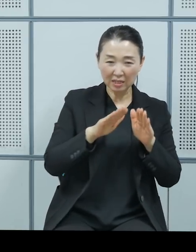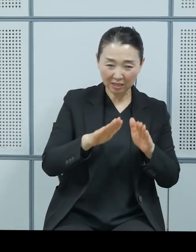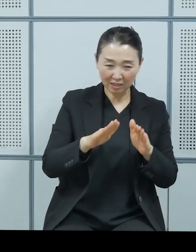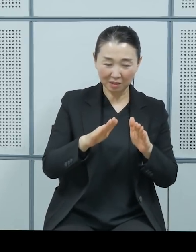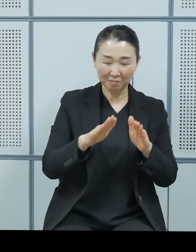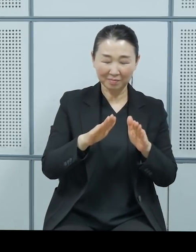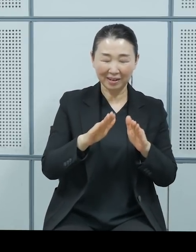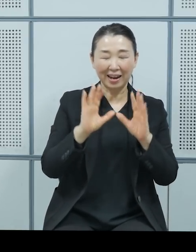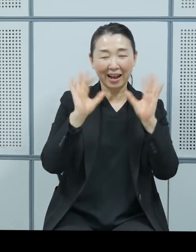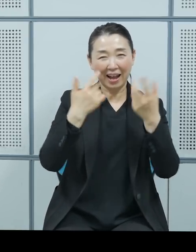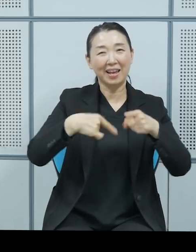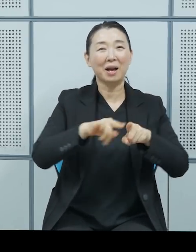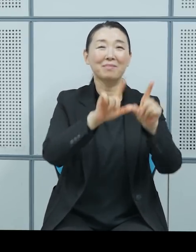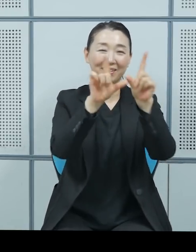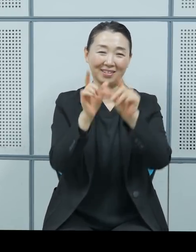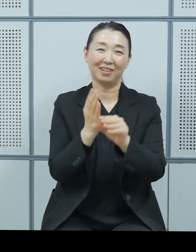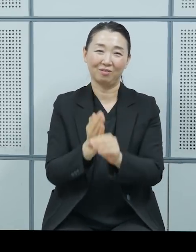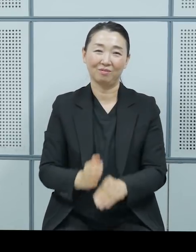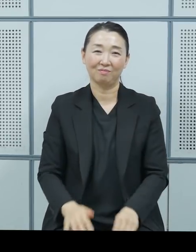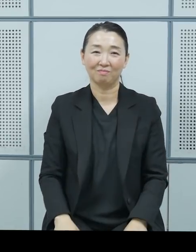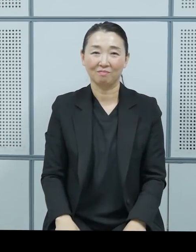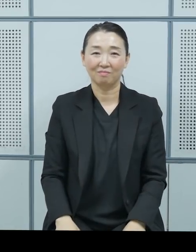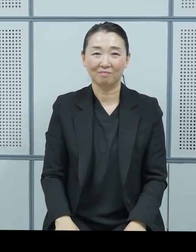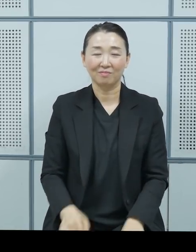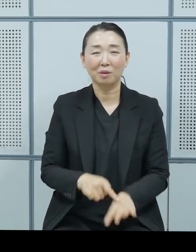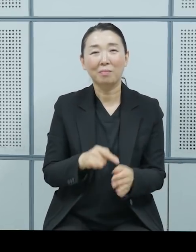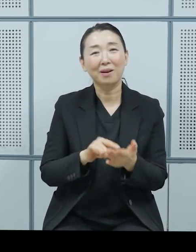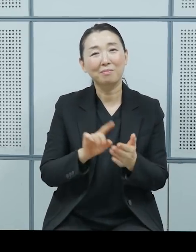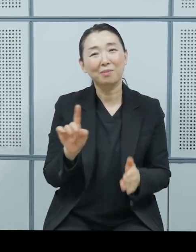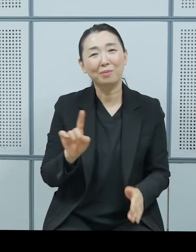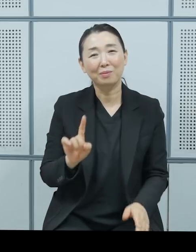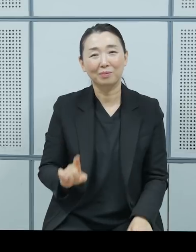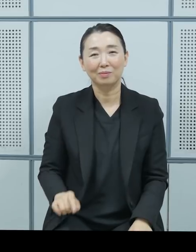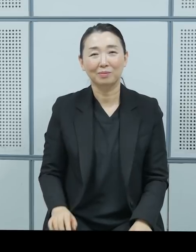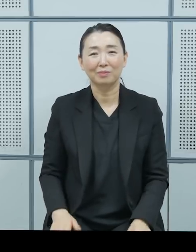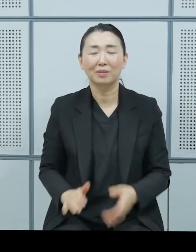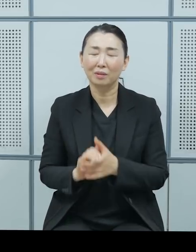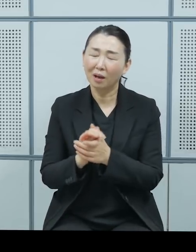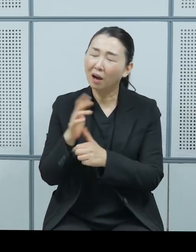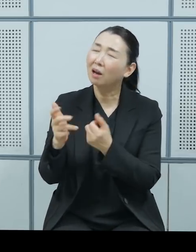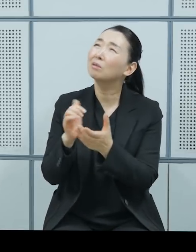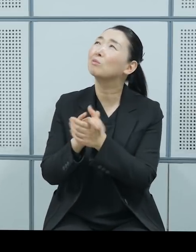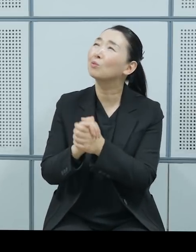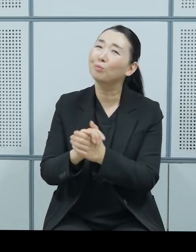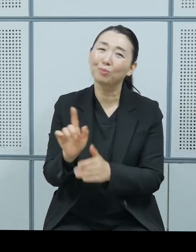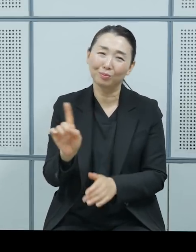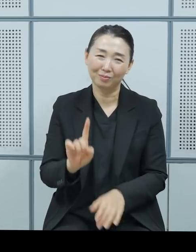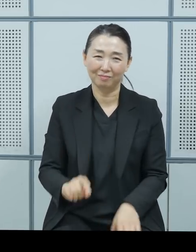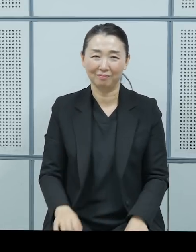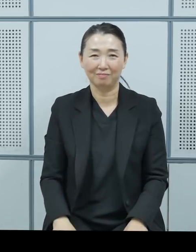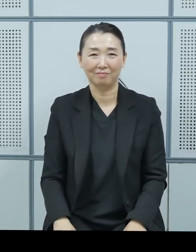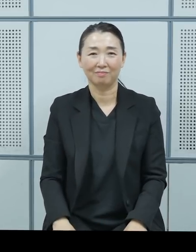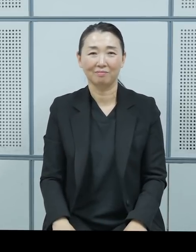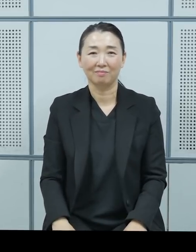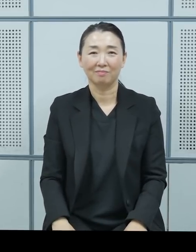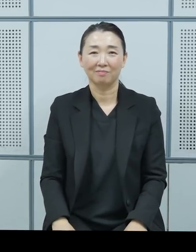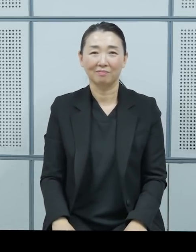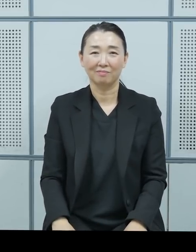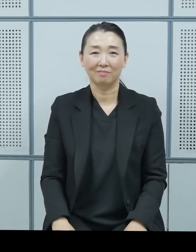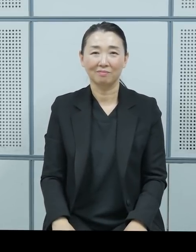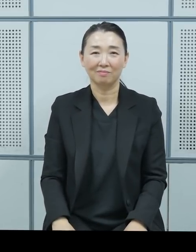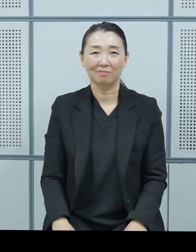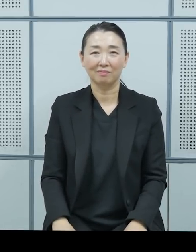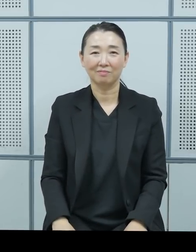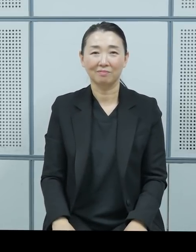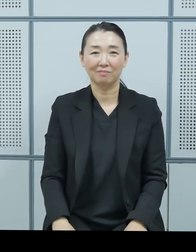이제 아이와 함께 살았죠. 그때 심정이 어땠을까요? 어떤 기도를 올리셨어요? 그때는